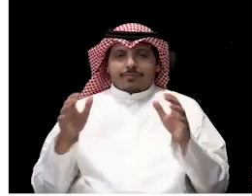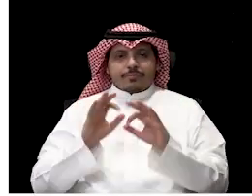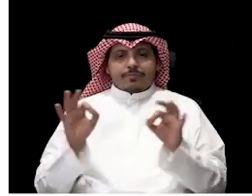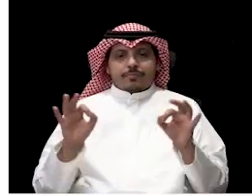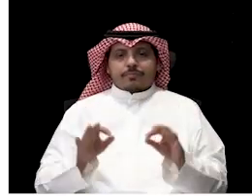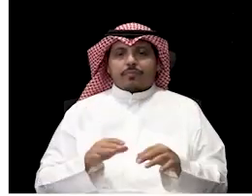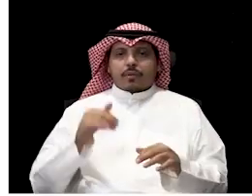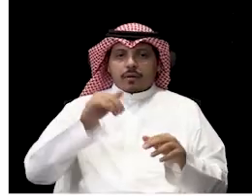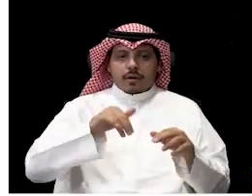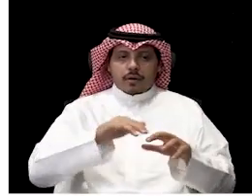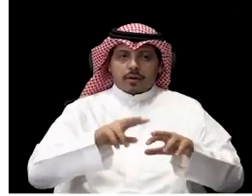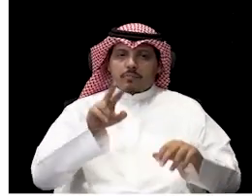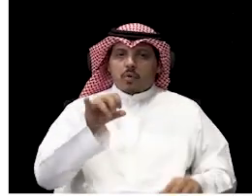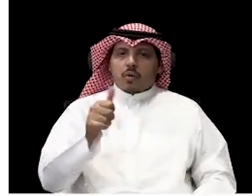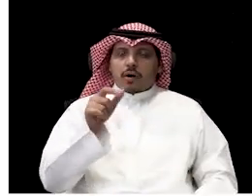الموارد،